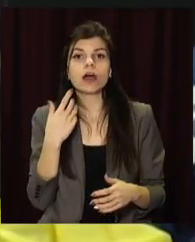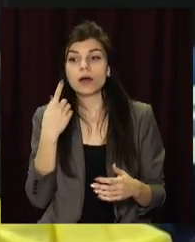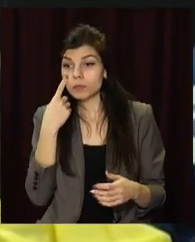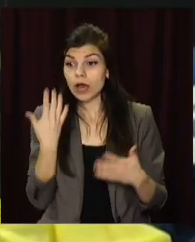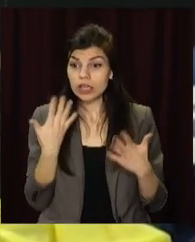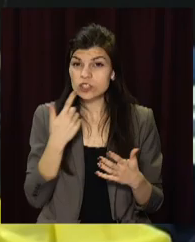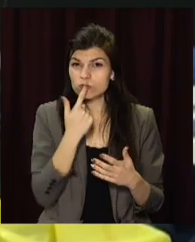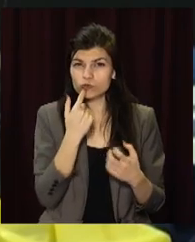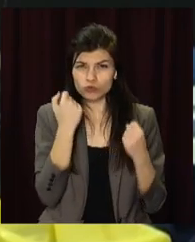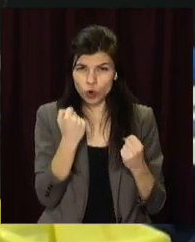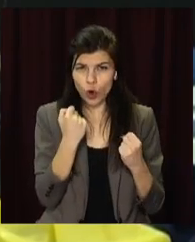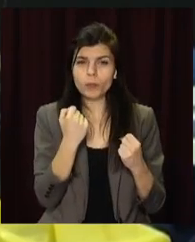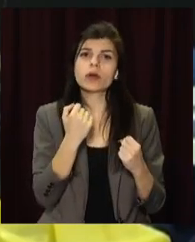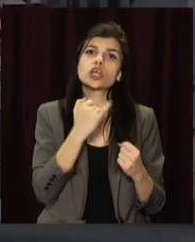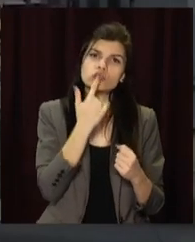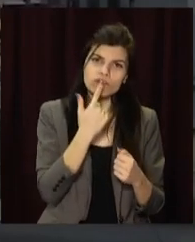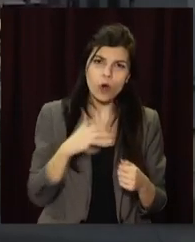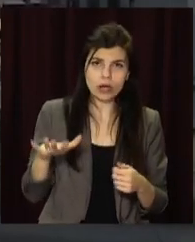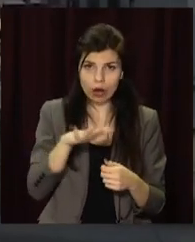в червоні і темно-червоні райони.